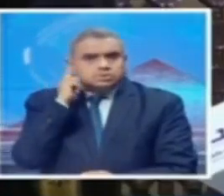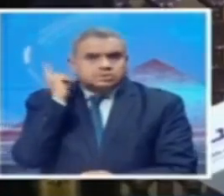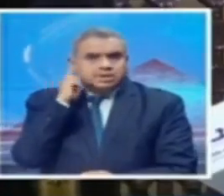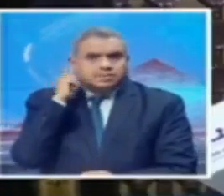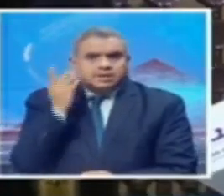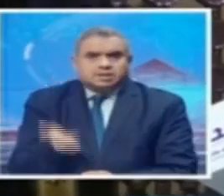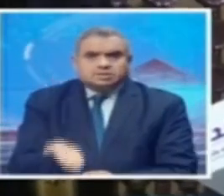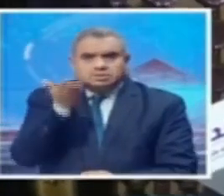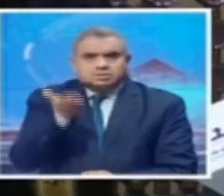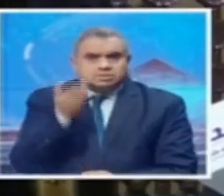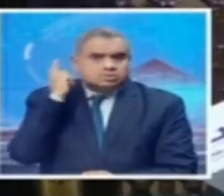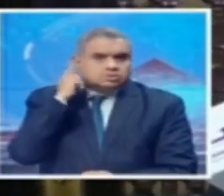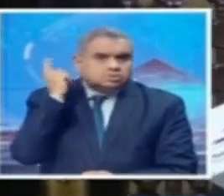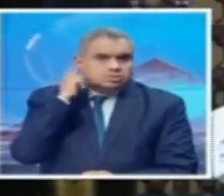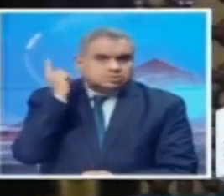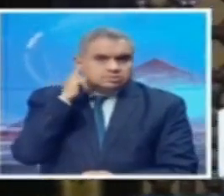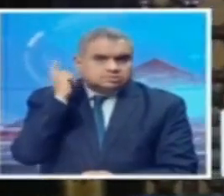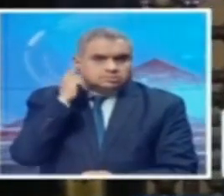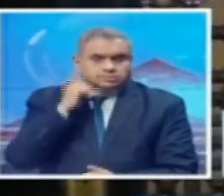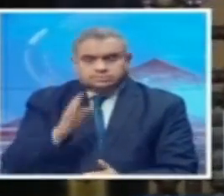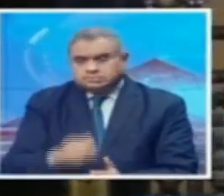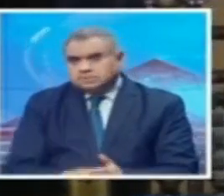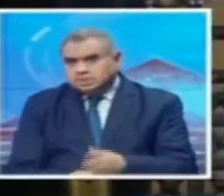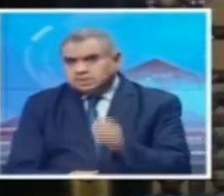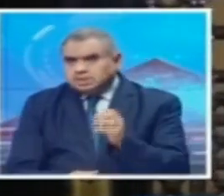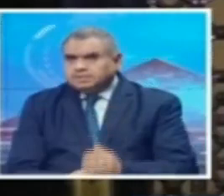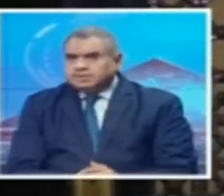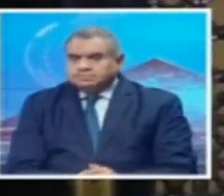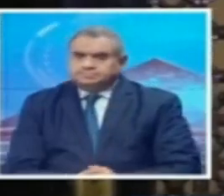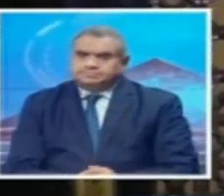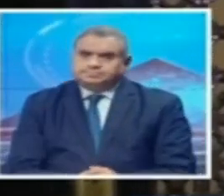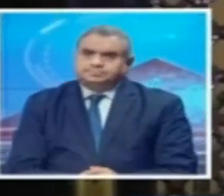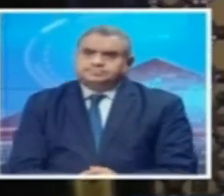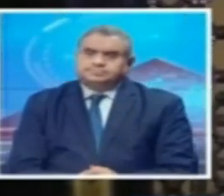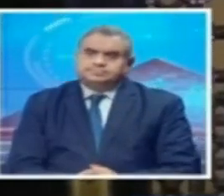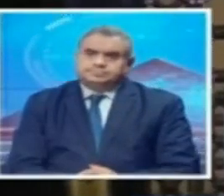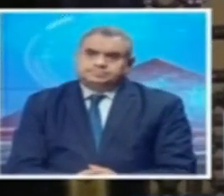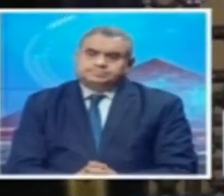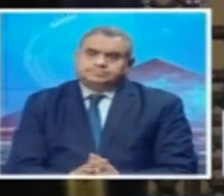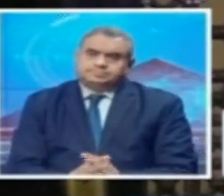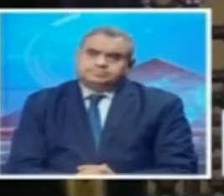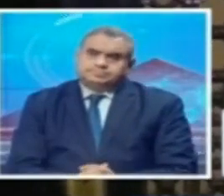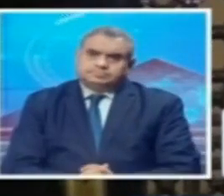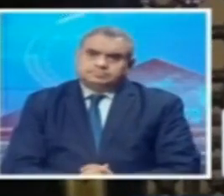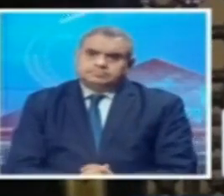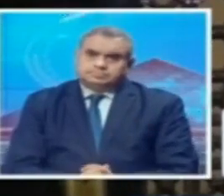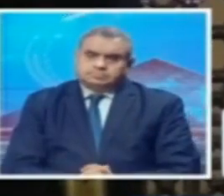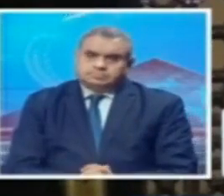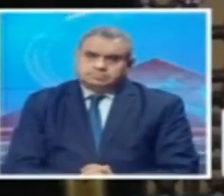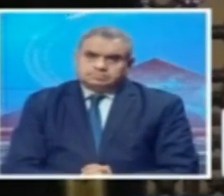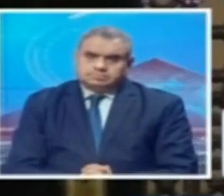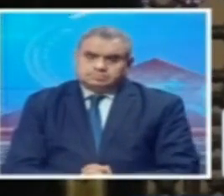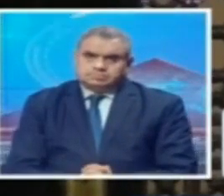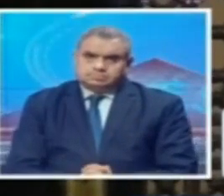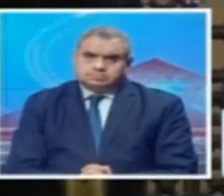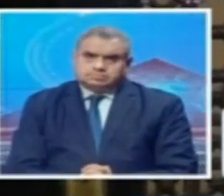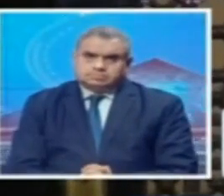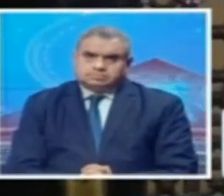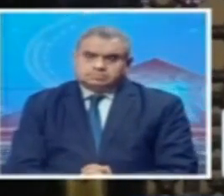لما تقوم به من دعم الدولة المصرية في مواجهة فيروس كورونا ب 300,000 جرعة من لقاح فيروس سينيفارم،